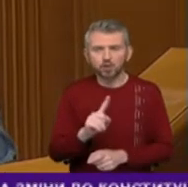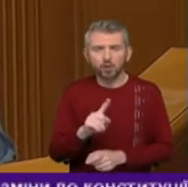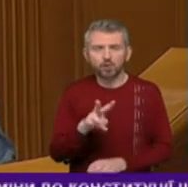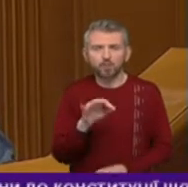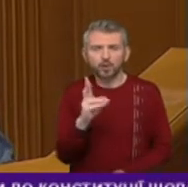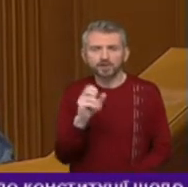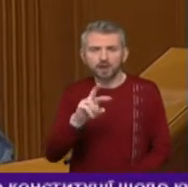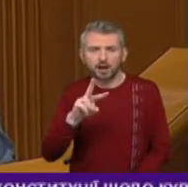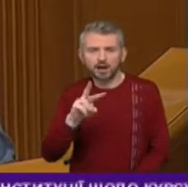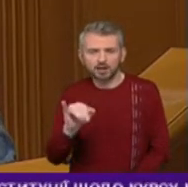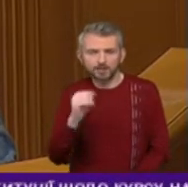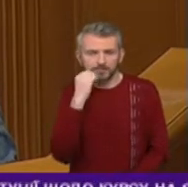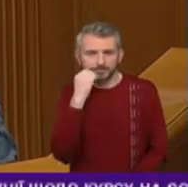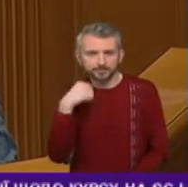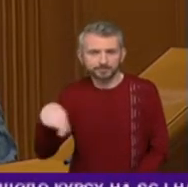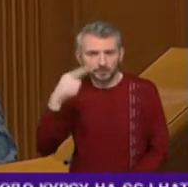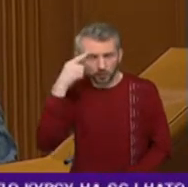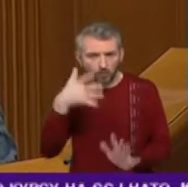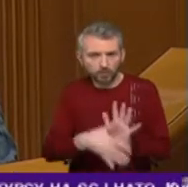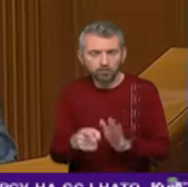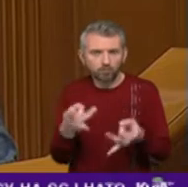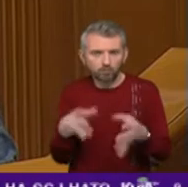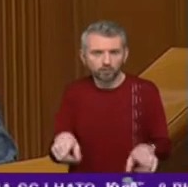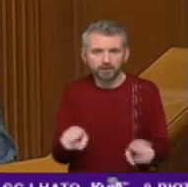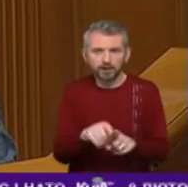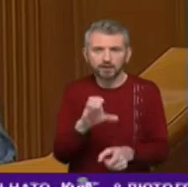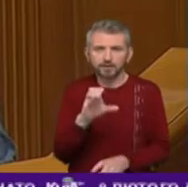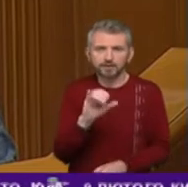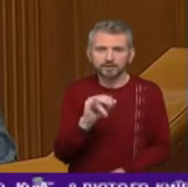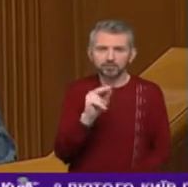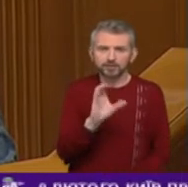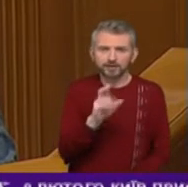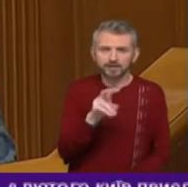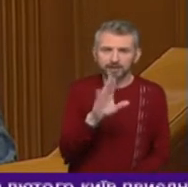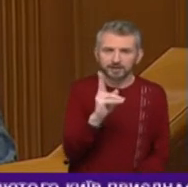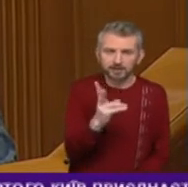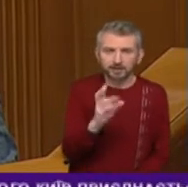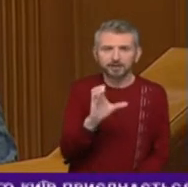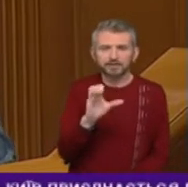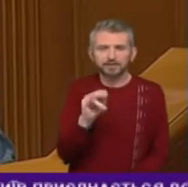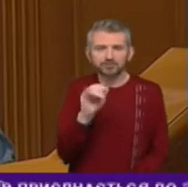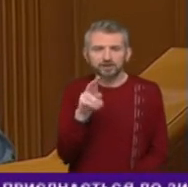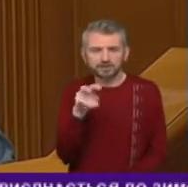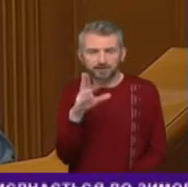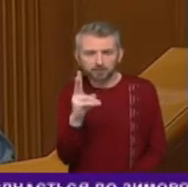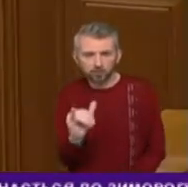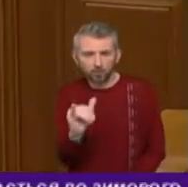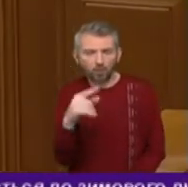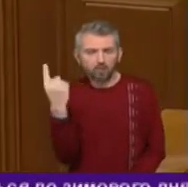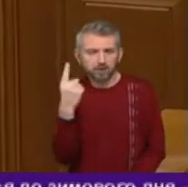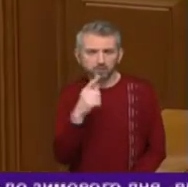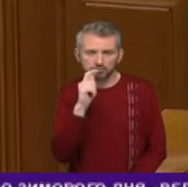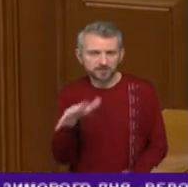москалі зрозуміли, що просто так Січеслав і Січеславську область не взяти, і Україну не взяти.